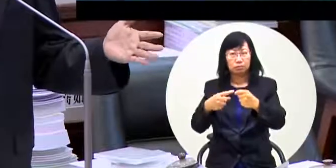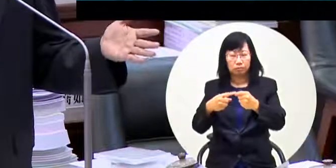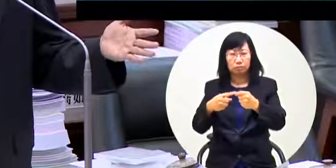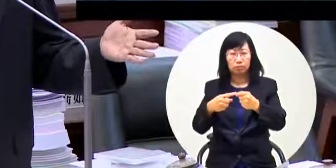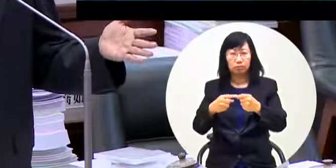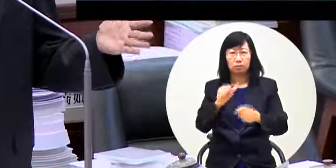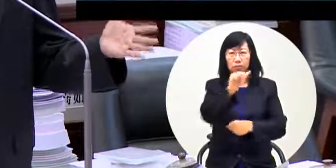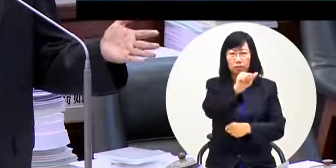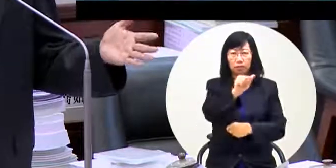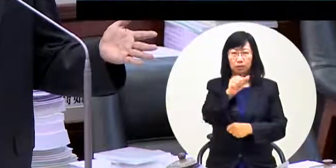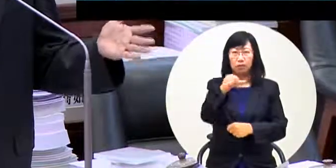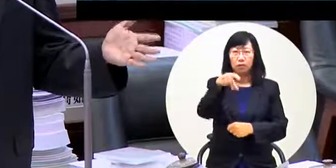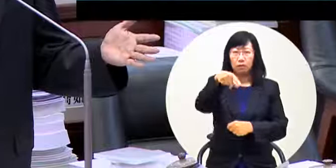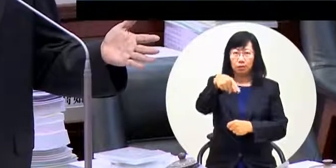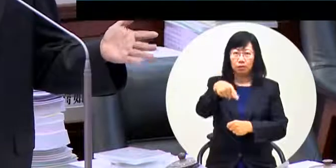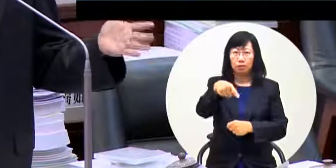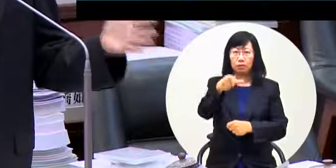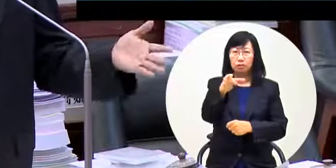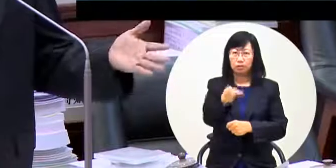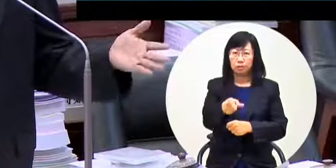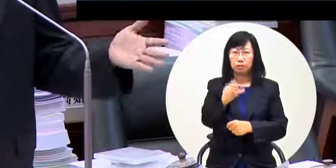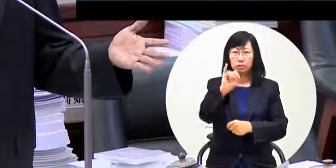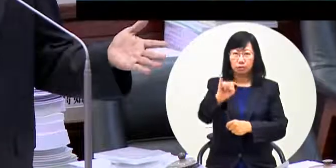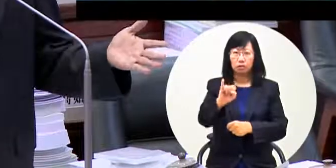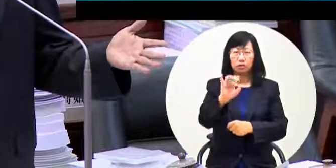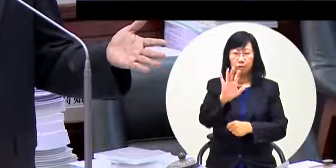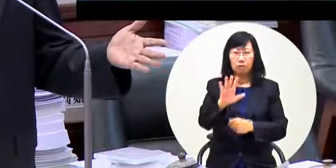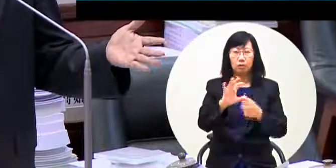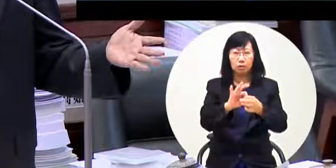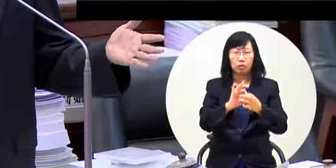AQI 的意思就是说空气品质的指数，